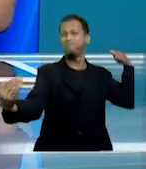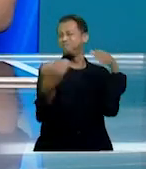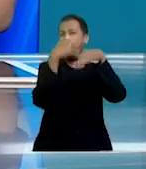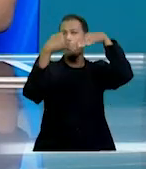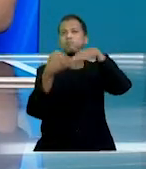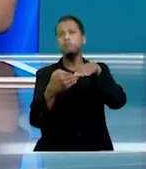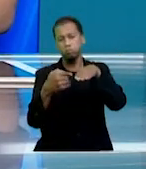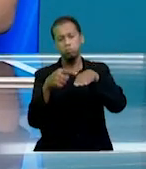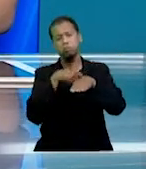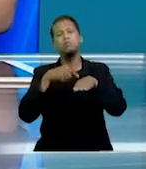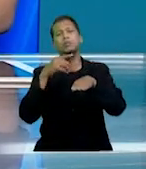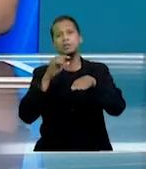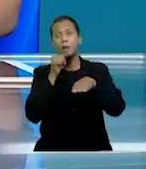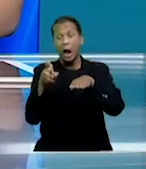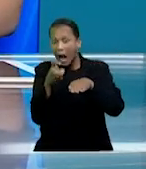diri.